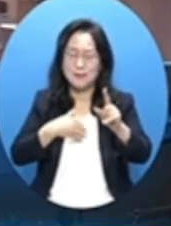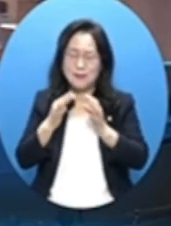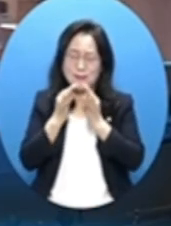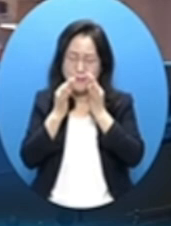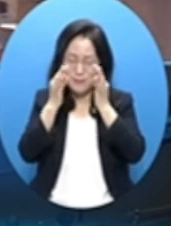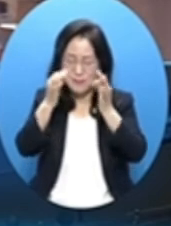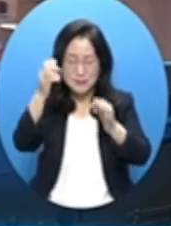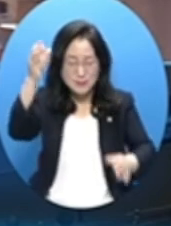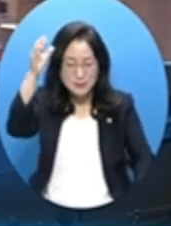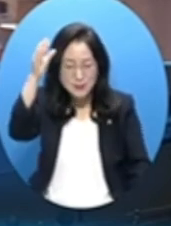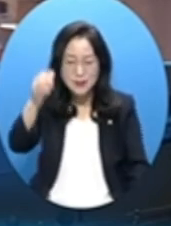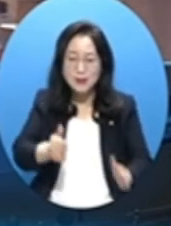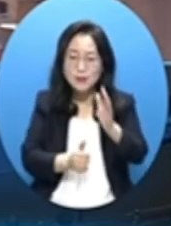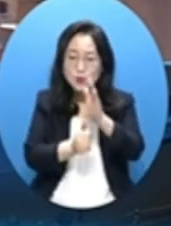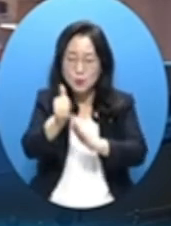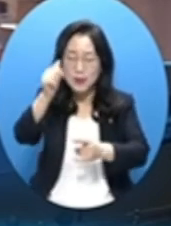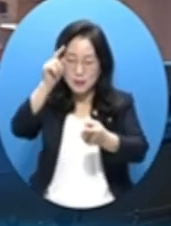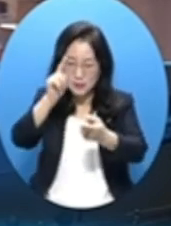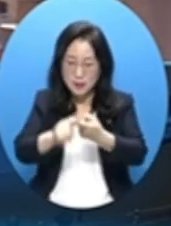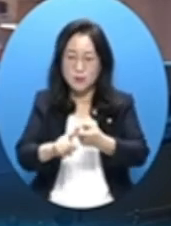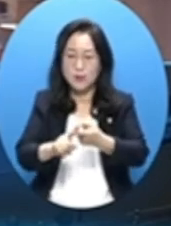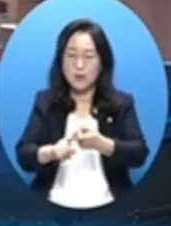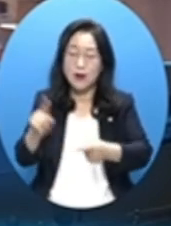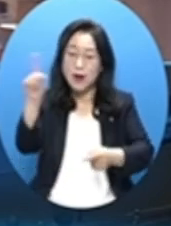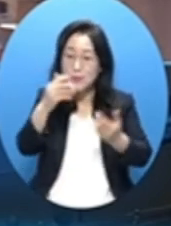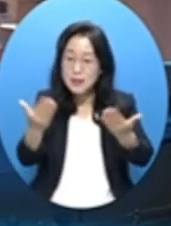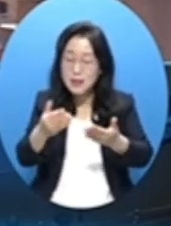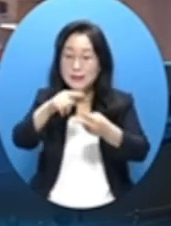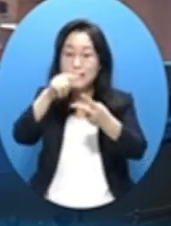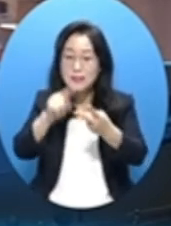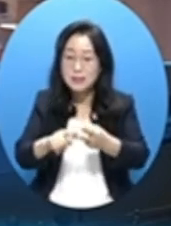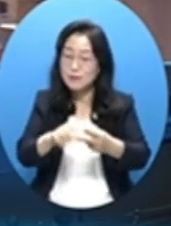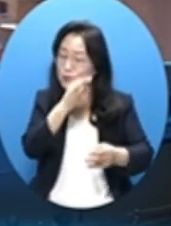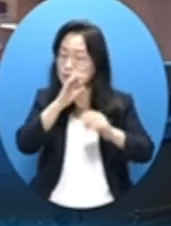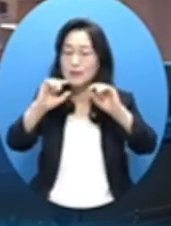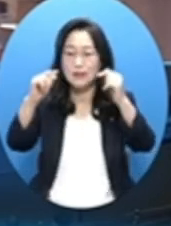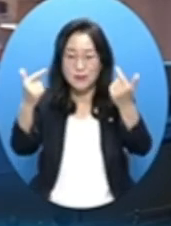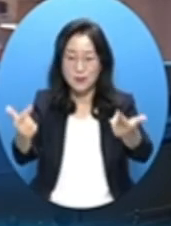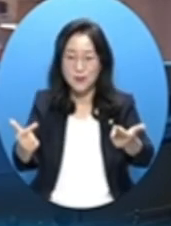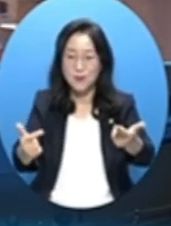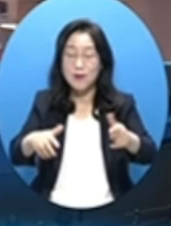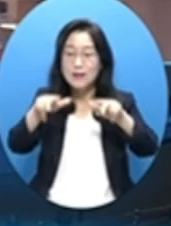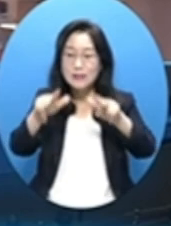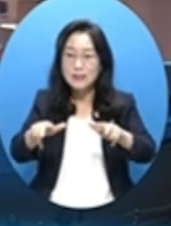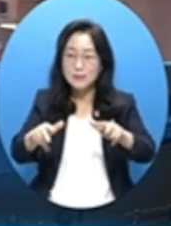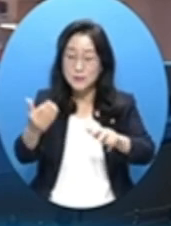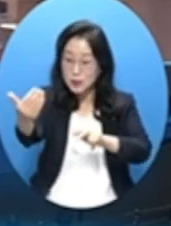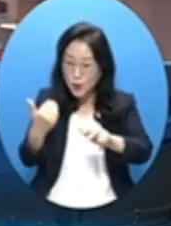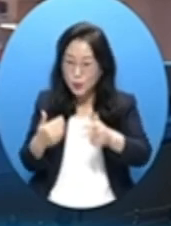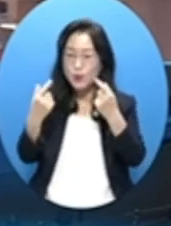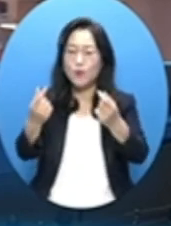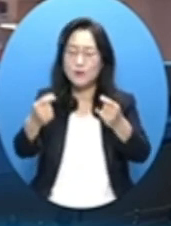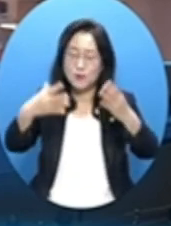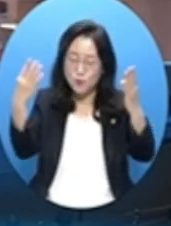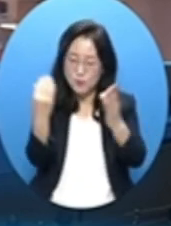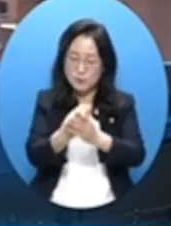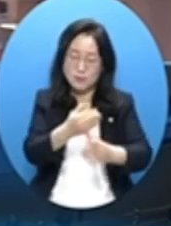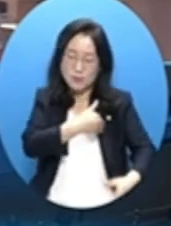간절한 기대와 소망을 따라 아무 일이든지 부끄러워하지 아니하고 지금도 전과 같이 온전히